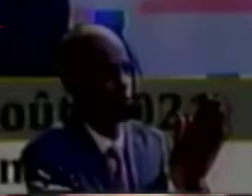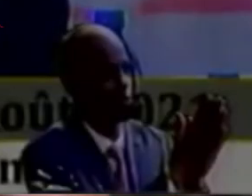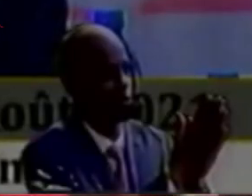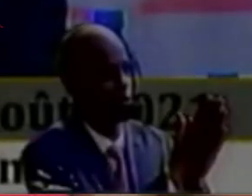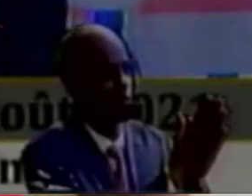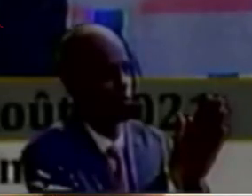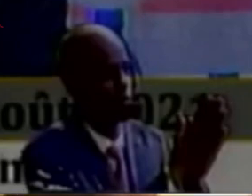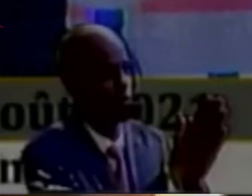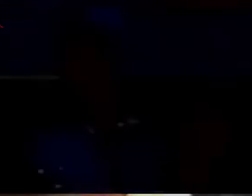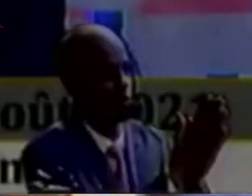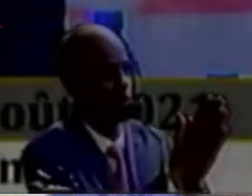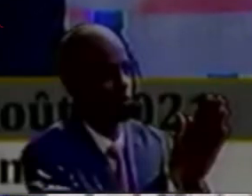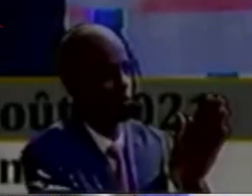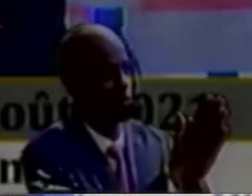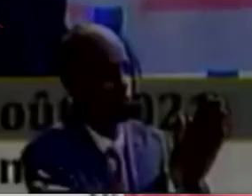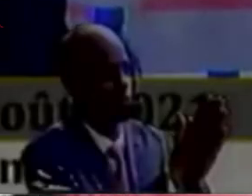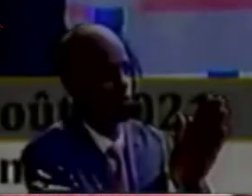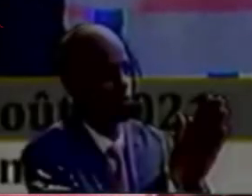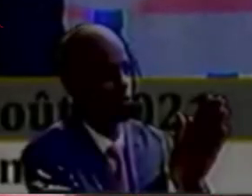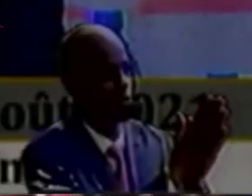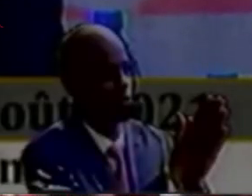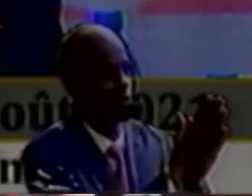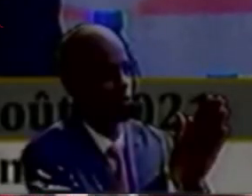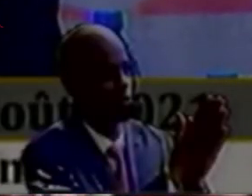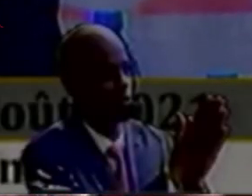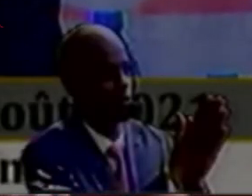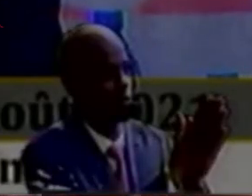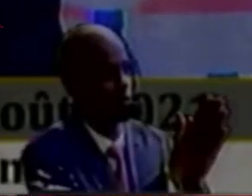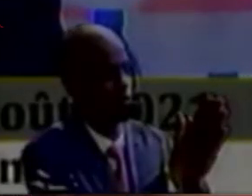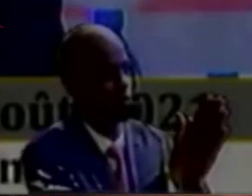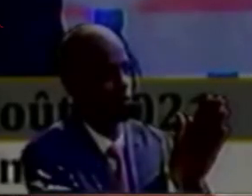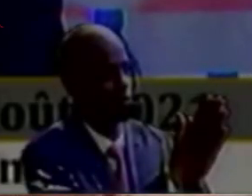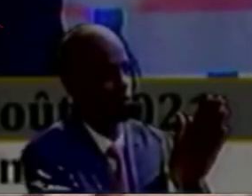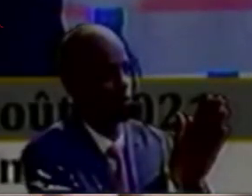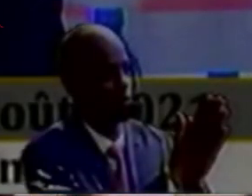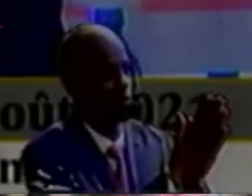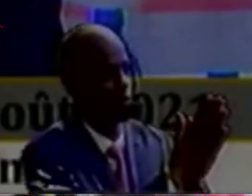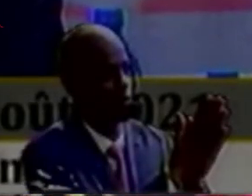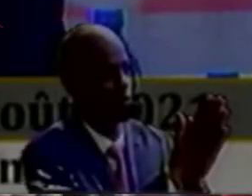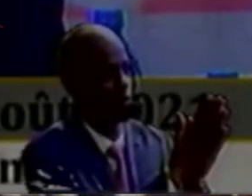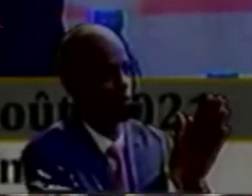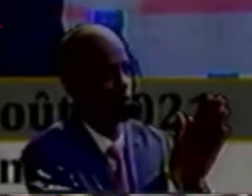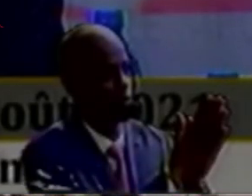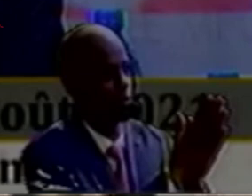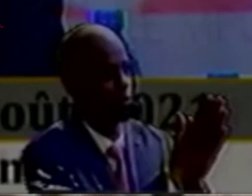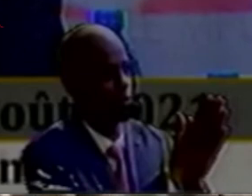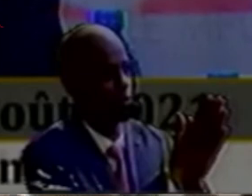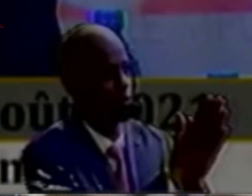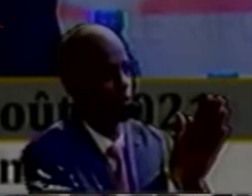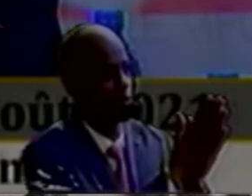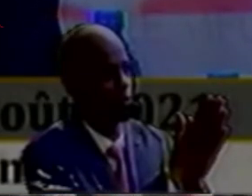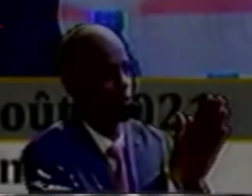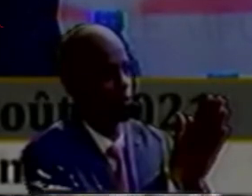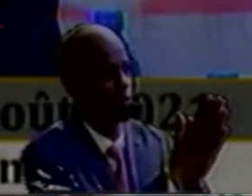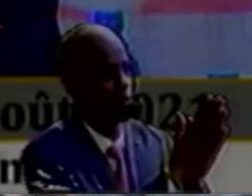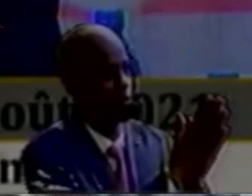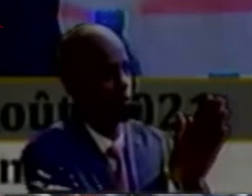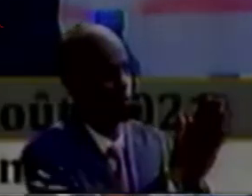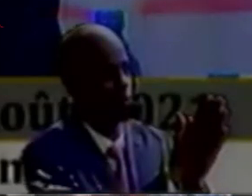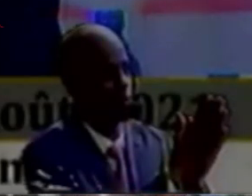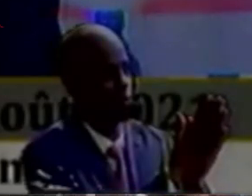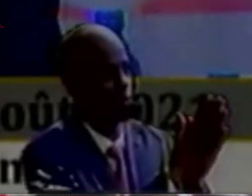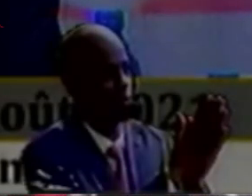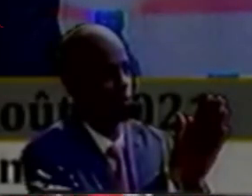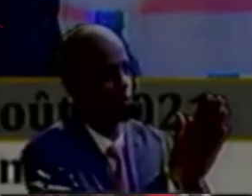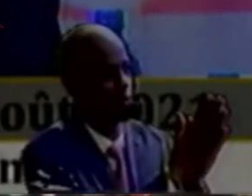Aussi, j'en appelle au sens de responsabilité et de professionnalisme des cadres